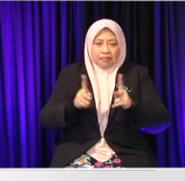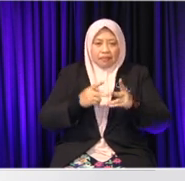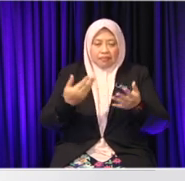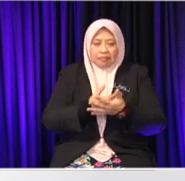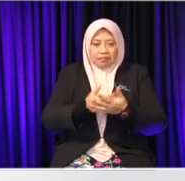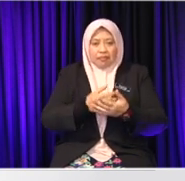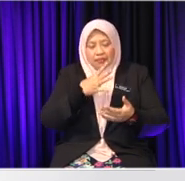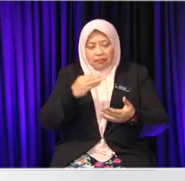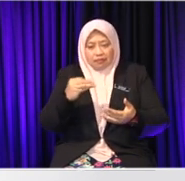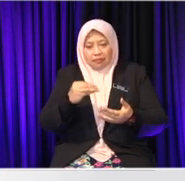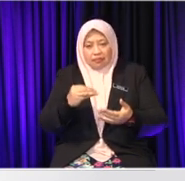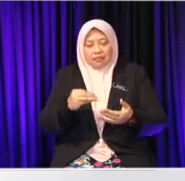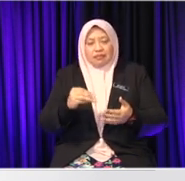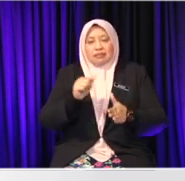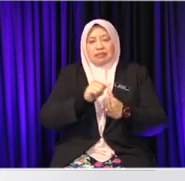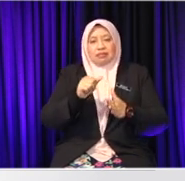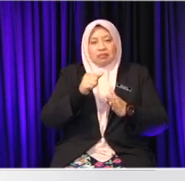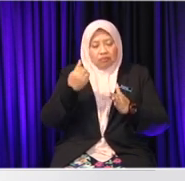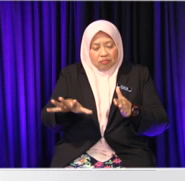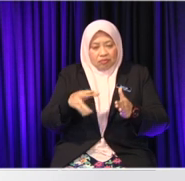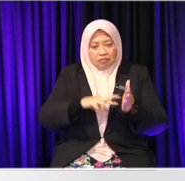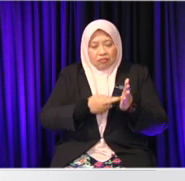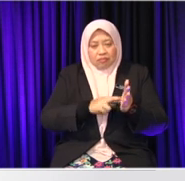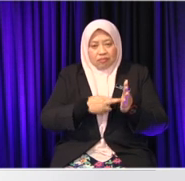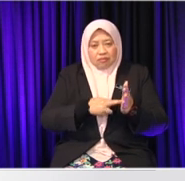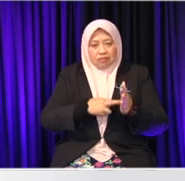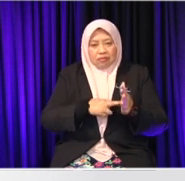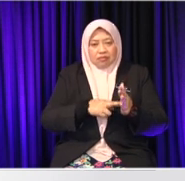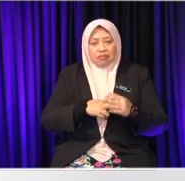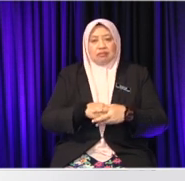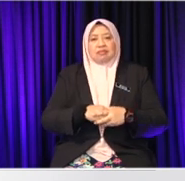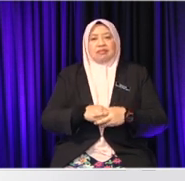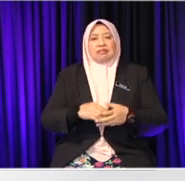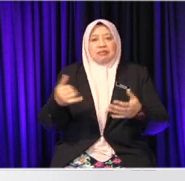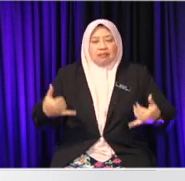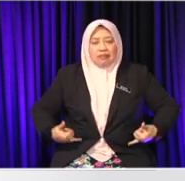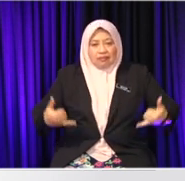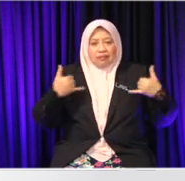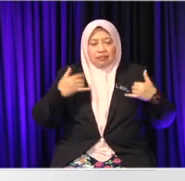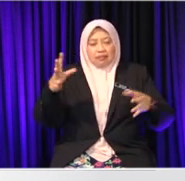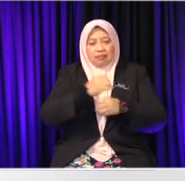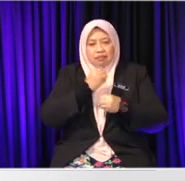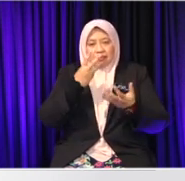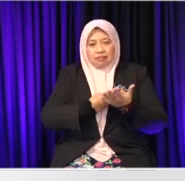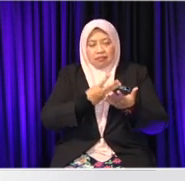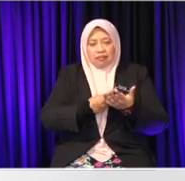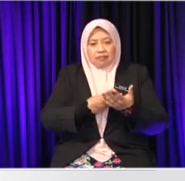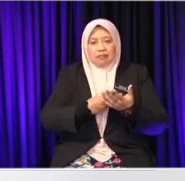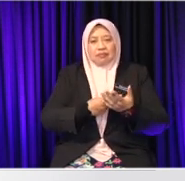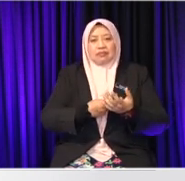sejumlah uang tapi memang dapat sejumlah uang yang kedua